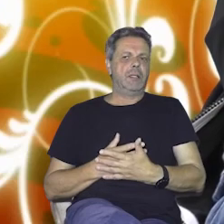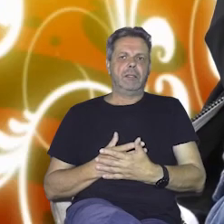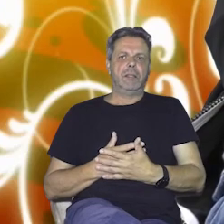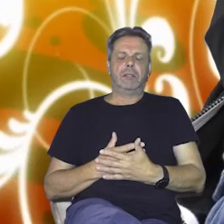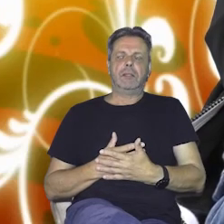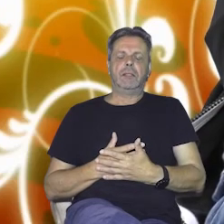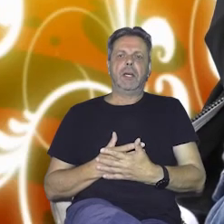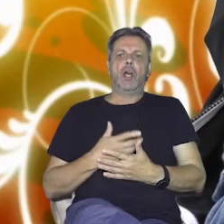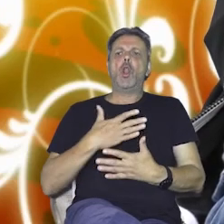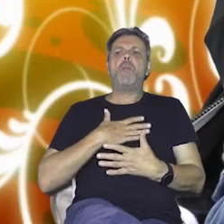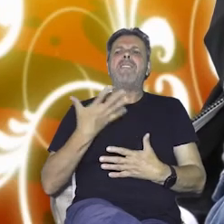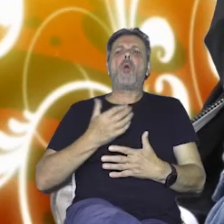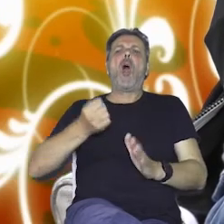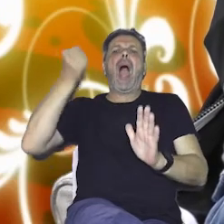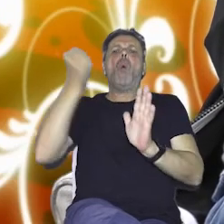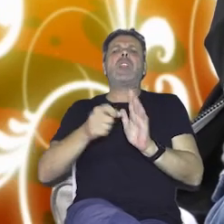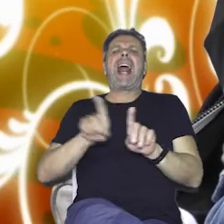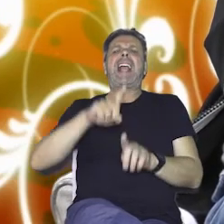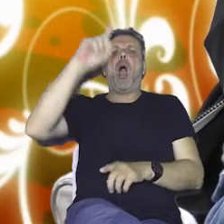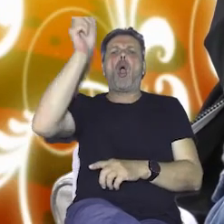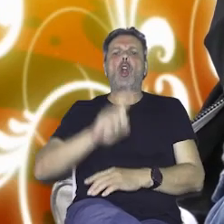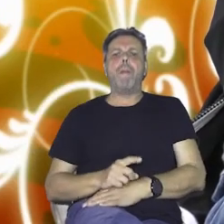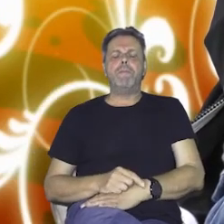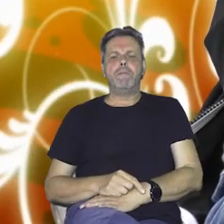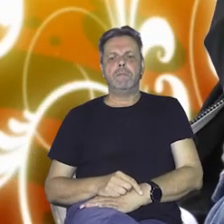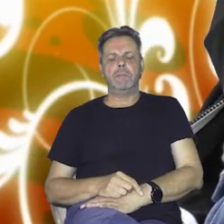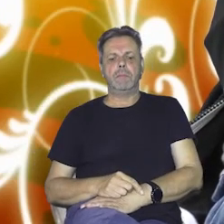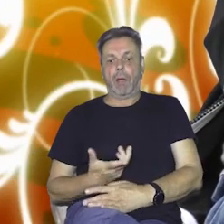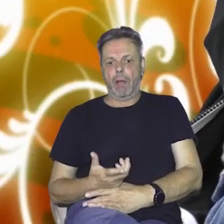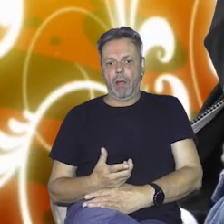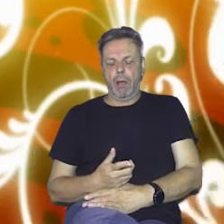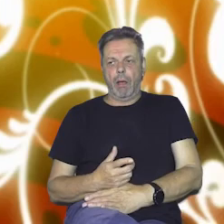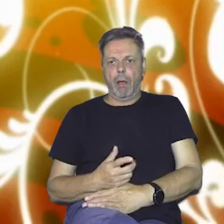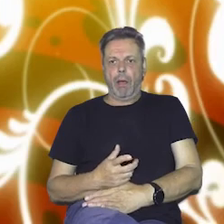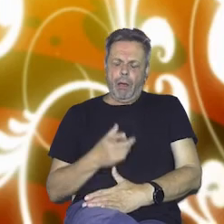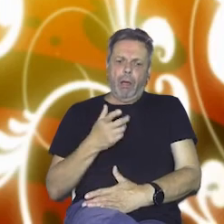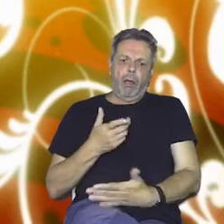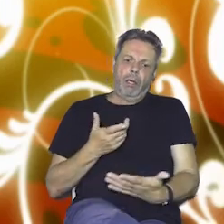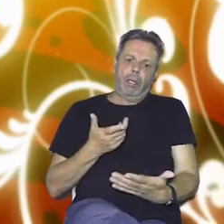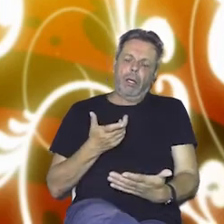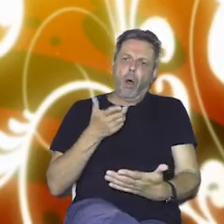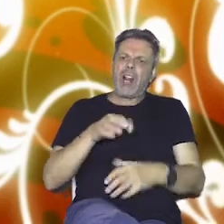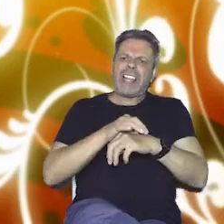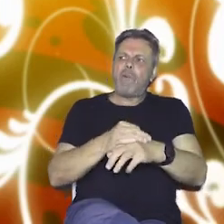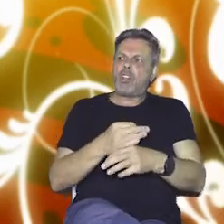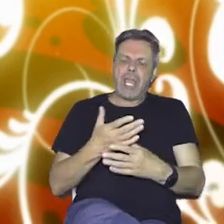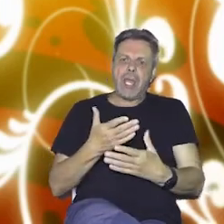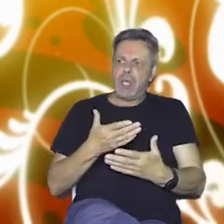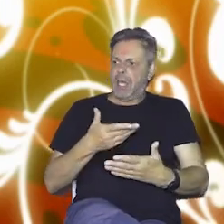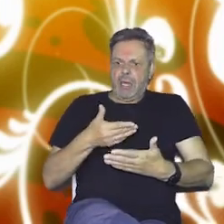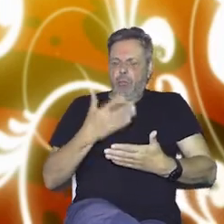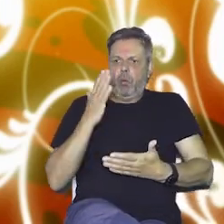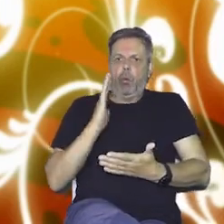kao grom. Pa i to. I onda sve pomalo vodiš da bi se realizirala. Da. Temelj